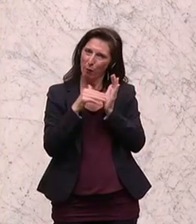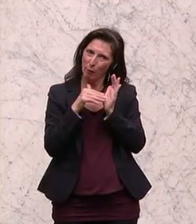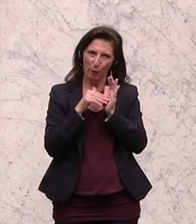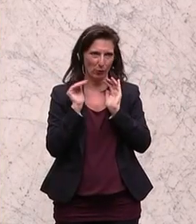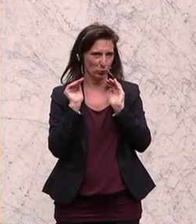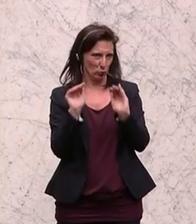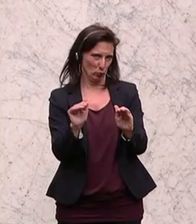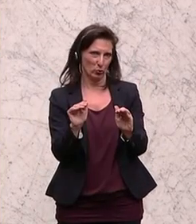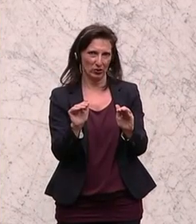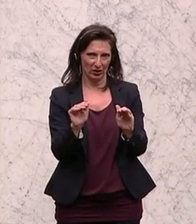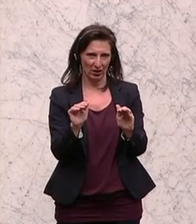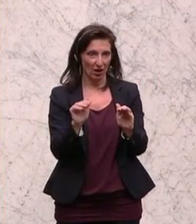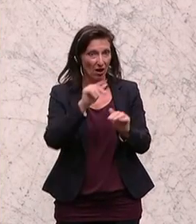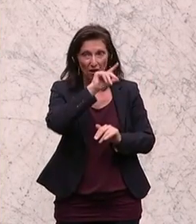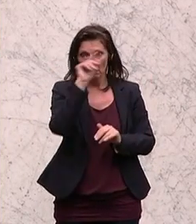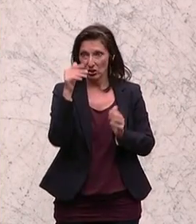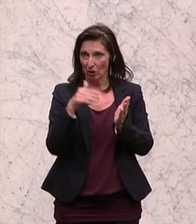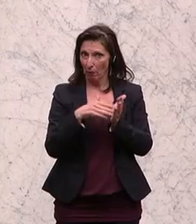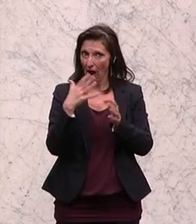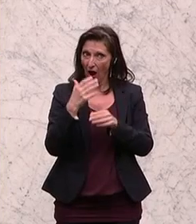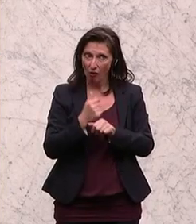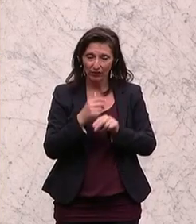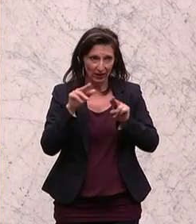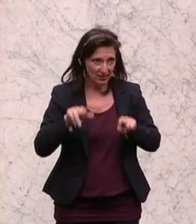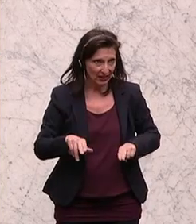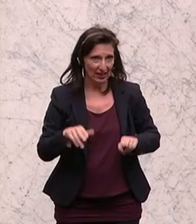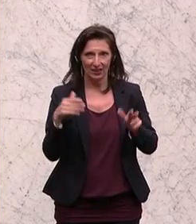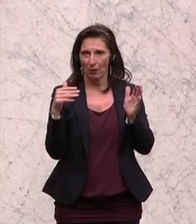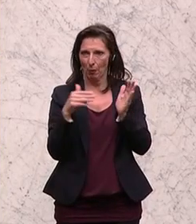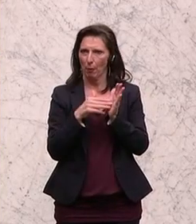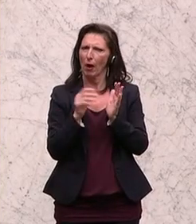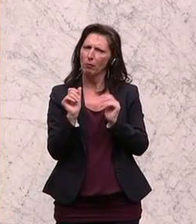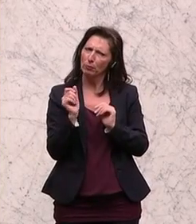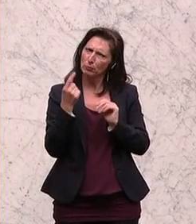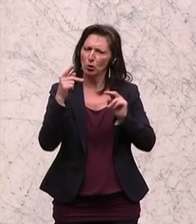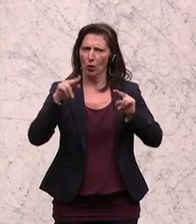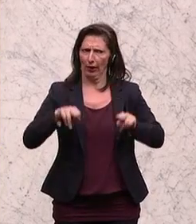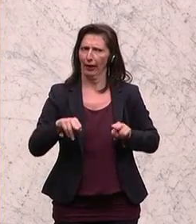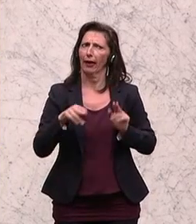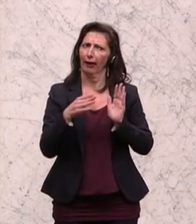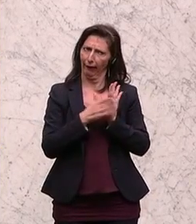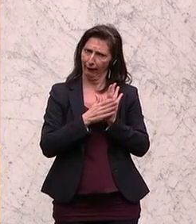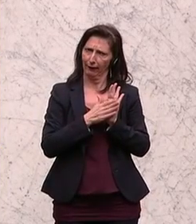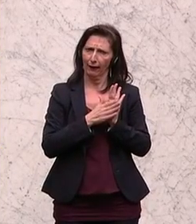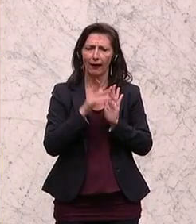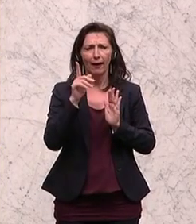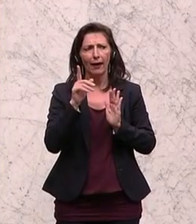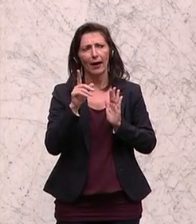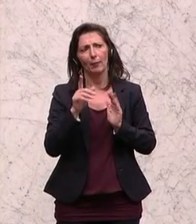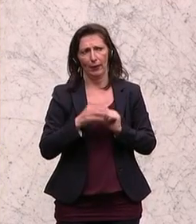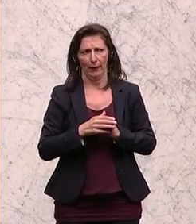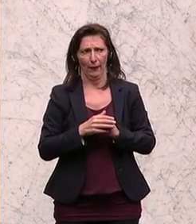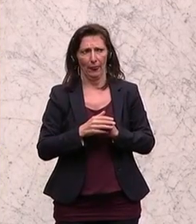Sie brauchen Aufenthaltsrechte und besondere Rechte. Aber wichtiger noch als